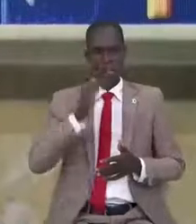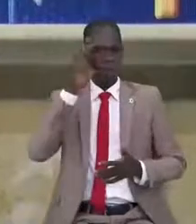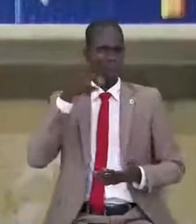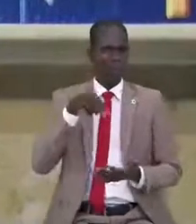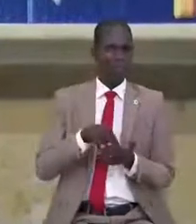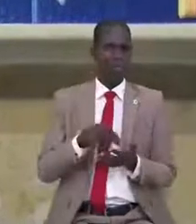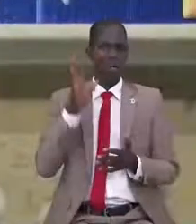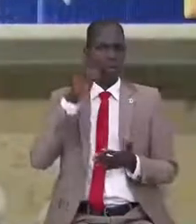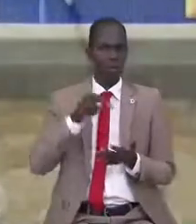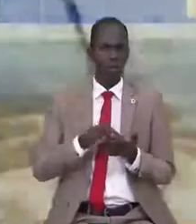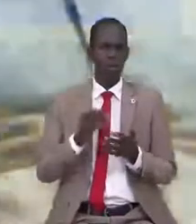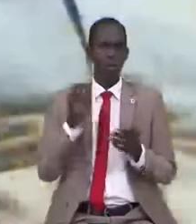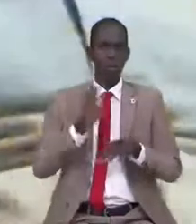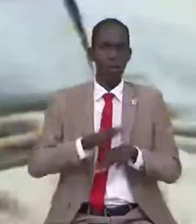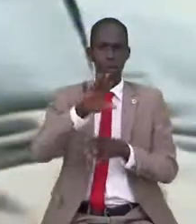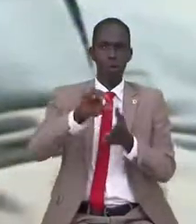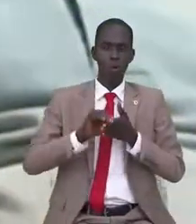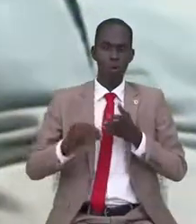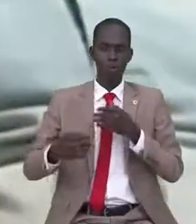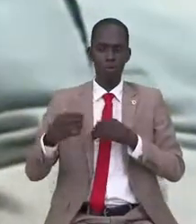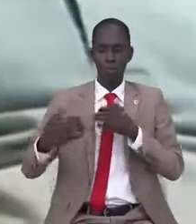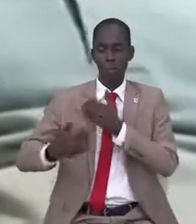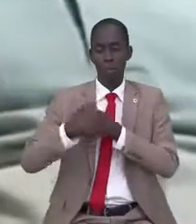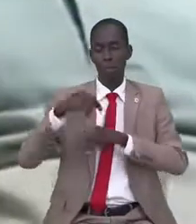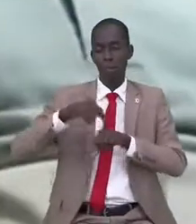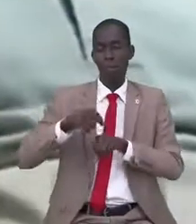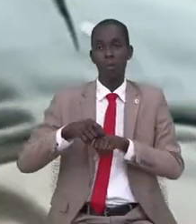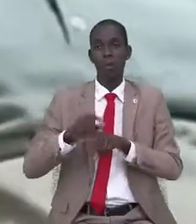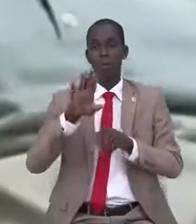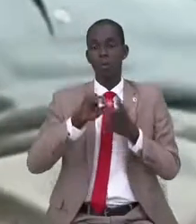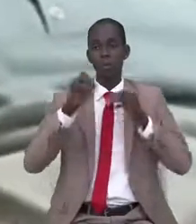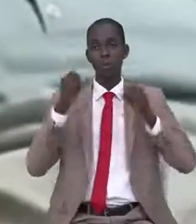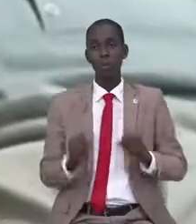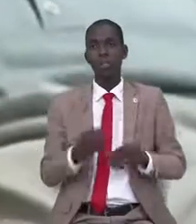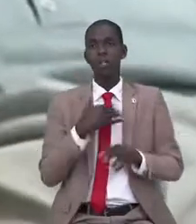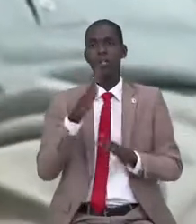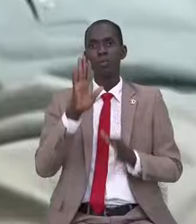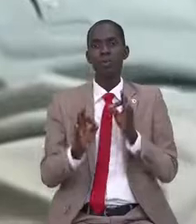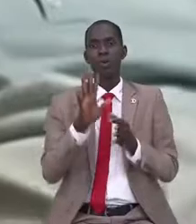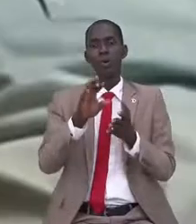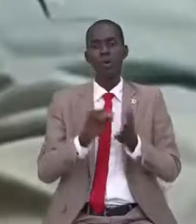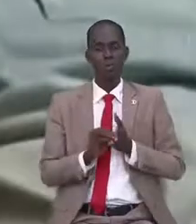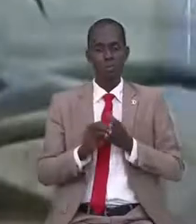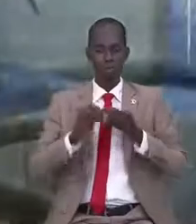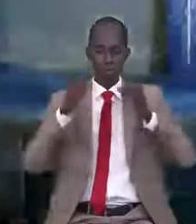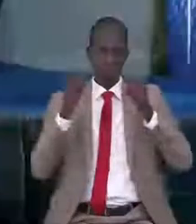tenir debout avec ton épine dorsale. Si ton épine dorsale est courbée,